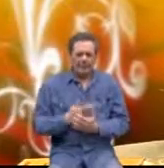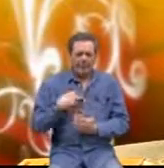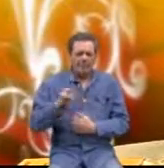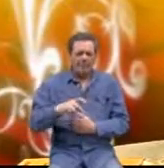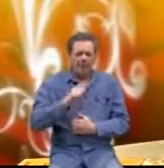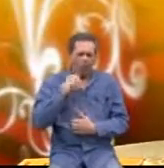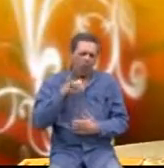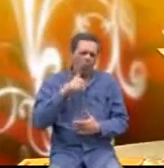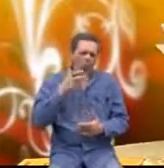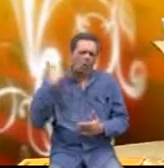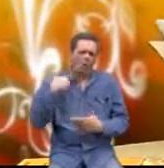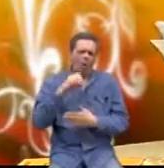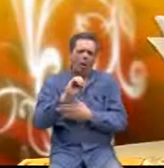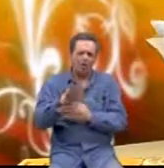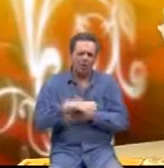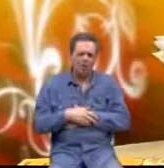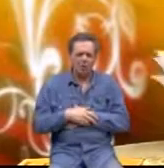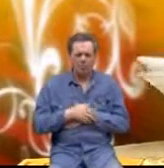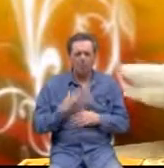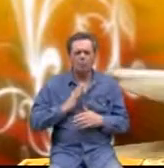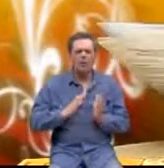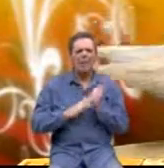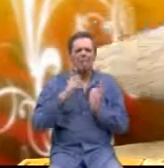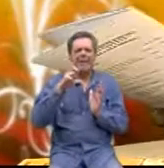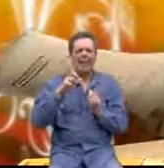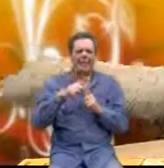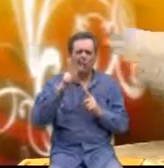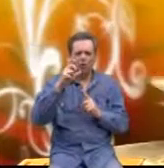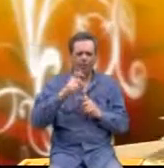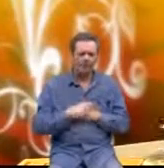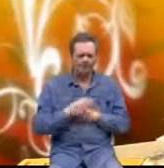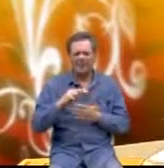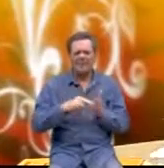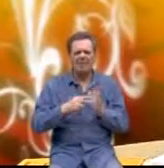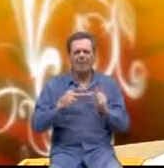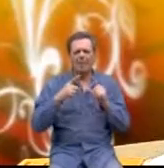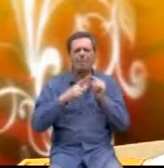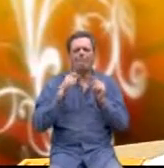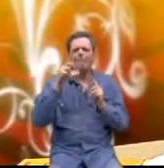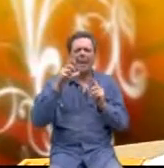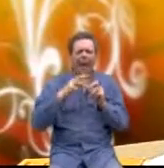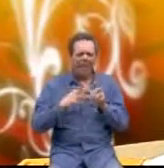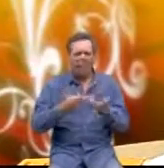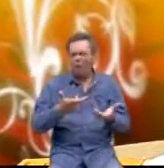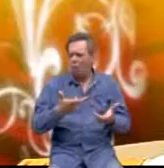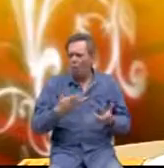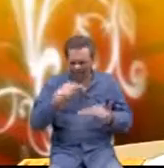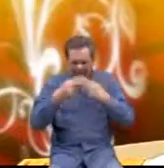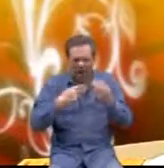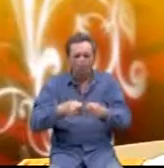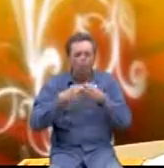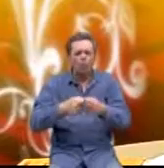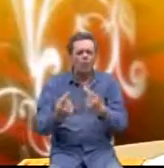u emisiji, Gorana Marko Miletića iz instituta Pilar, koji istražuje zaista društvene odnose u